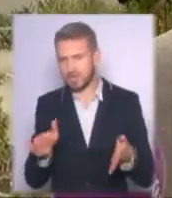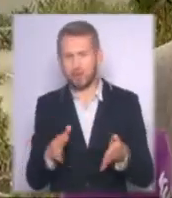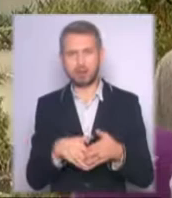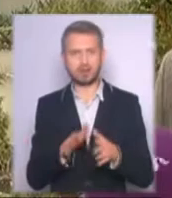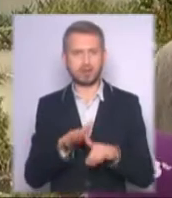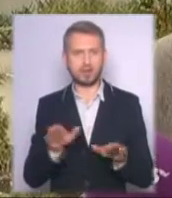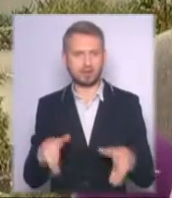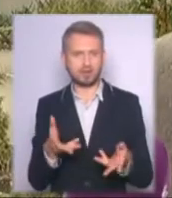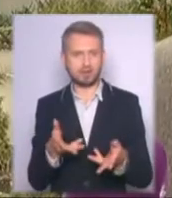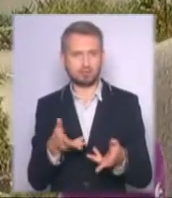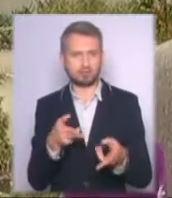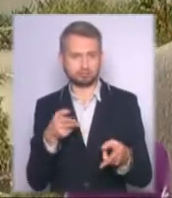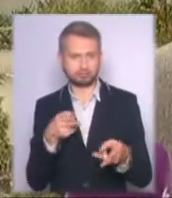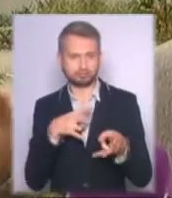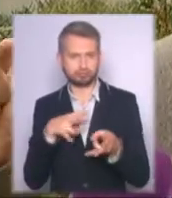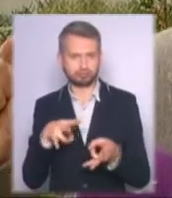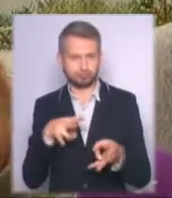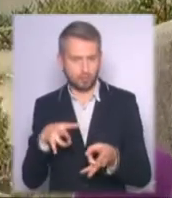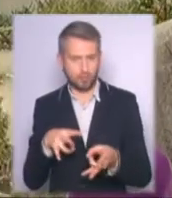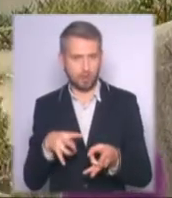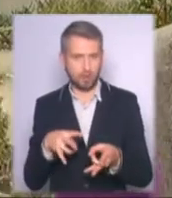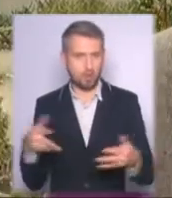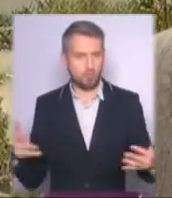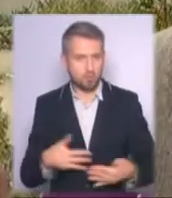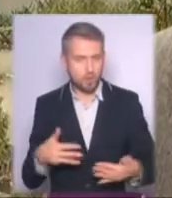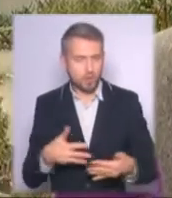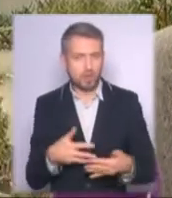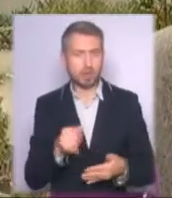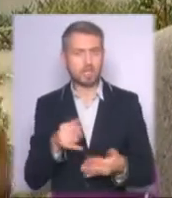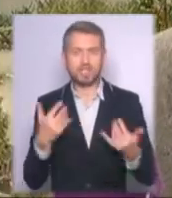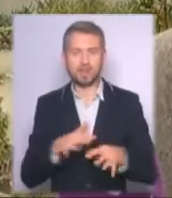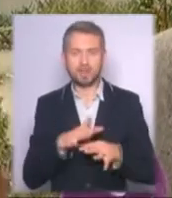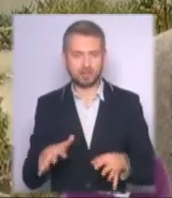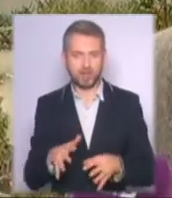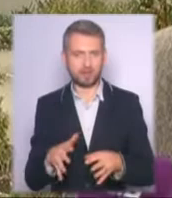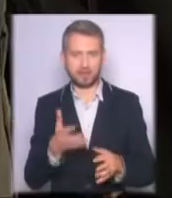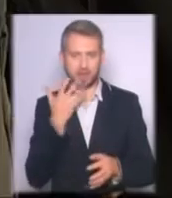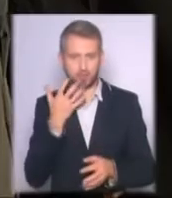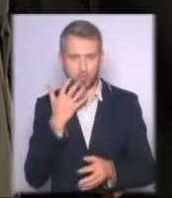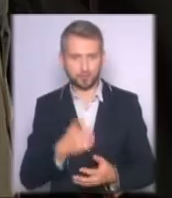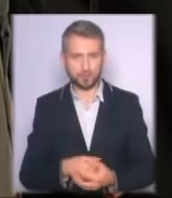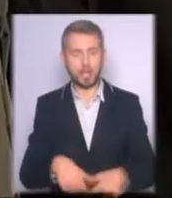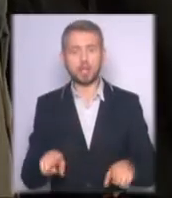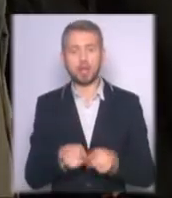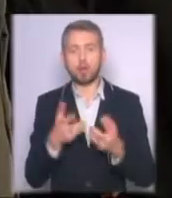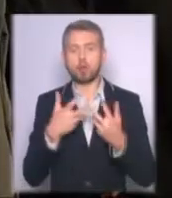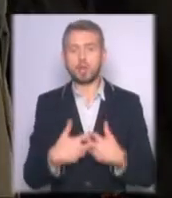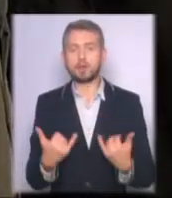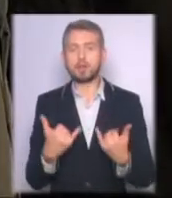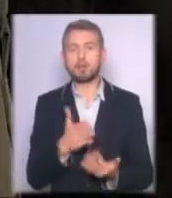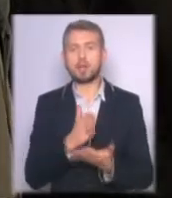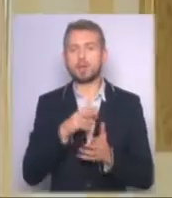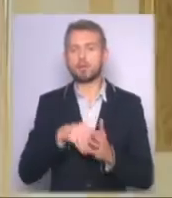там протяги і не втрачається енергія, не втрачається тепло. Таке обладнання відтепер стоїть у